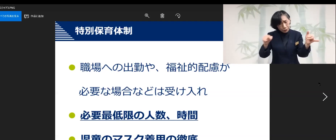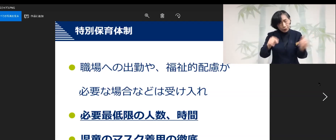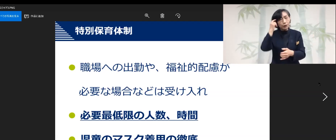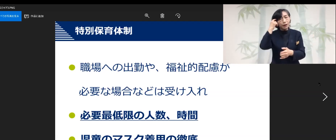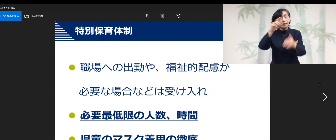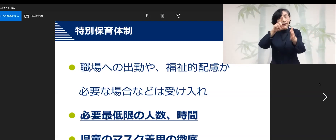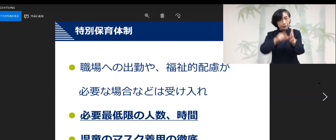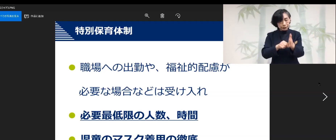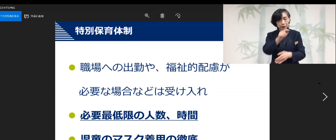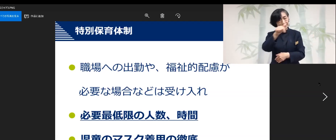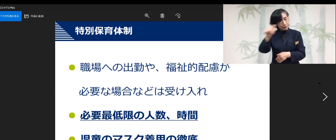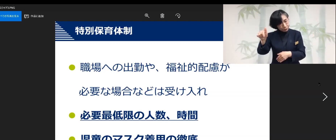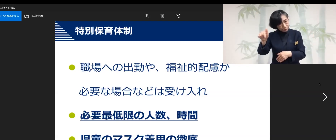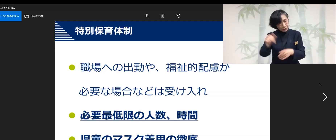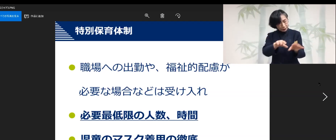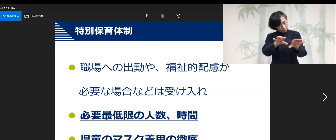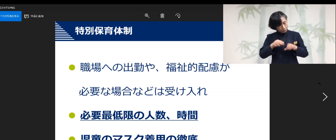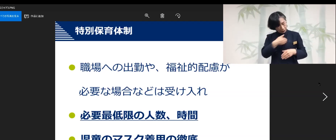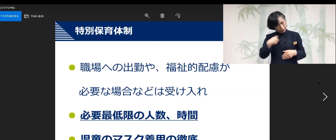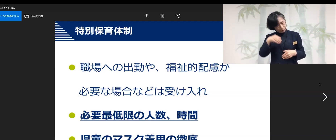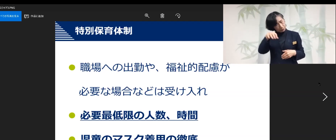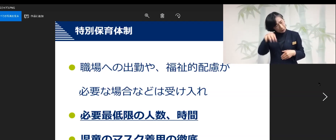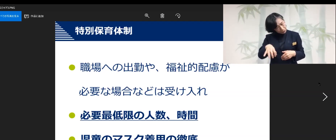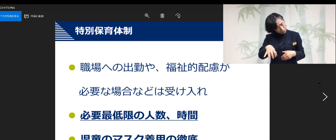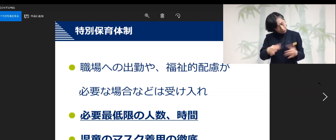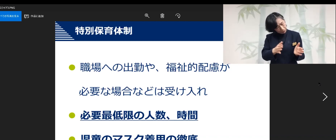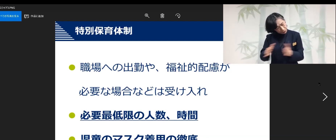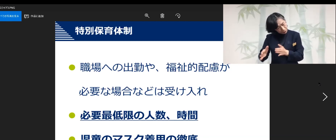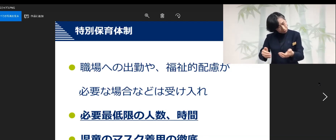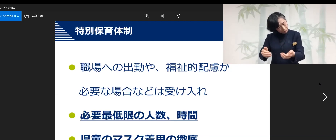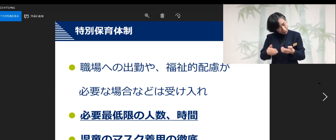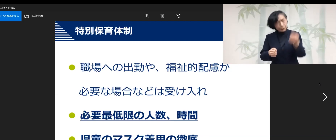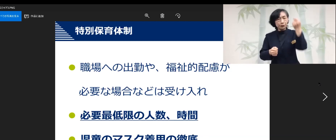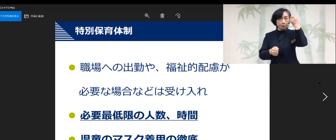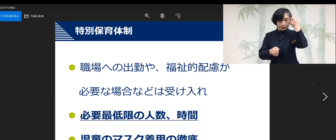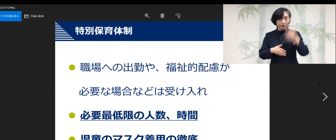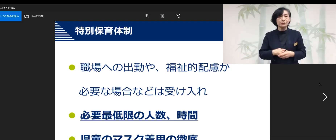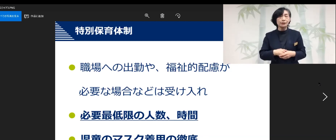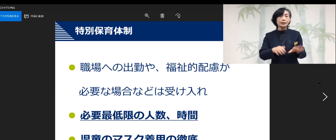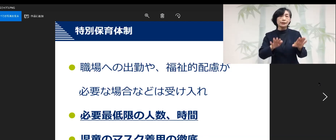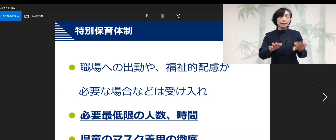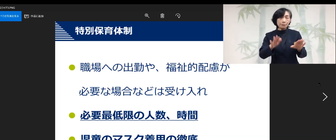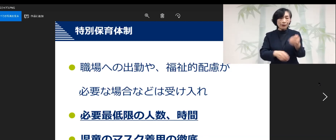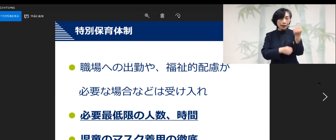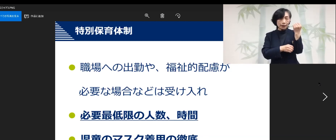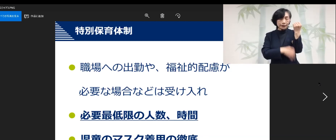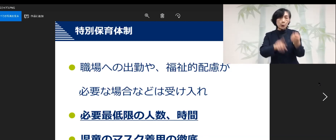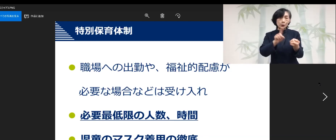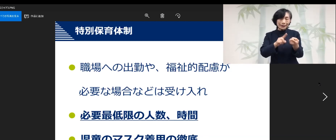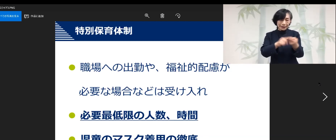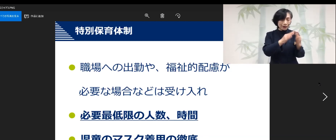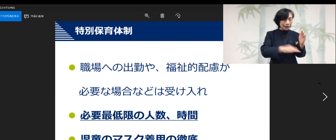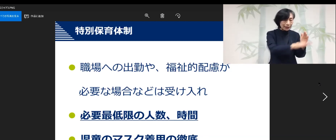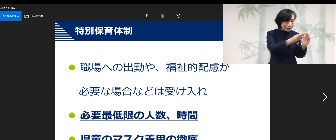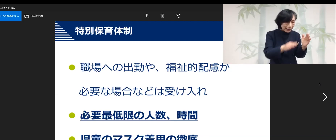ね、一部、受け入れられる場所というのはやっぱり必要だと思いますので、今は原則としてはできる限り家庭で、